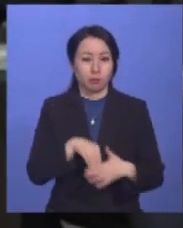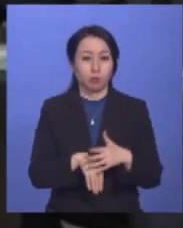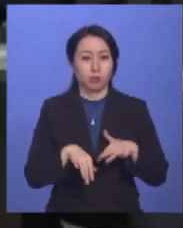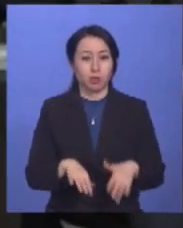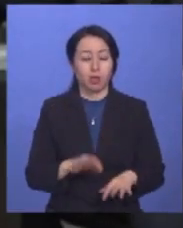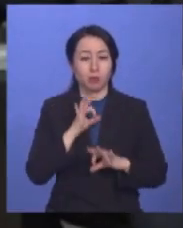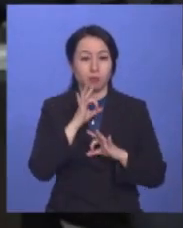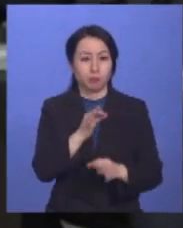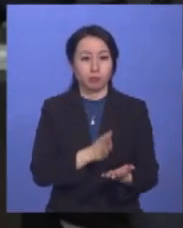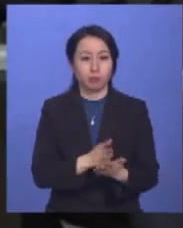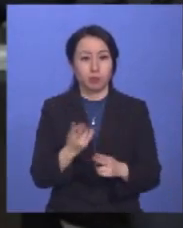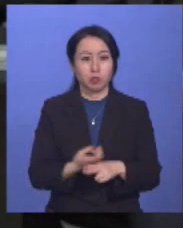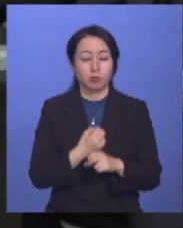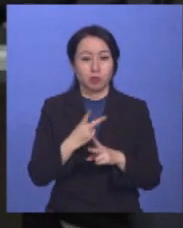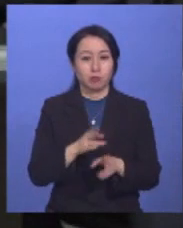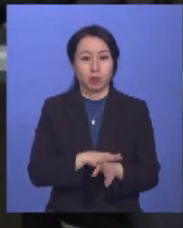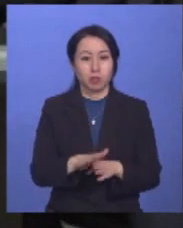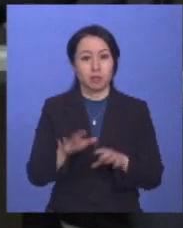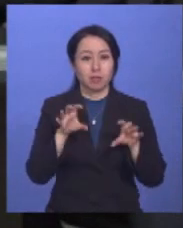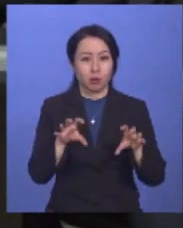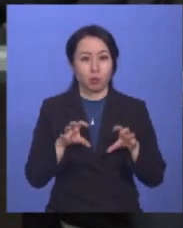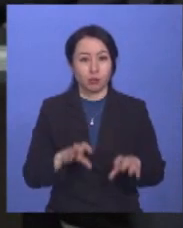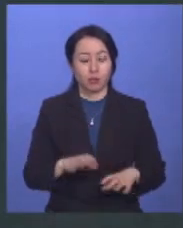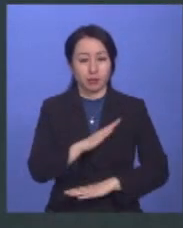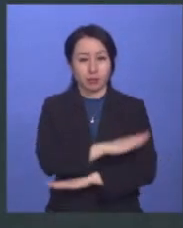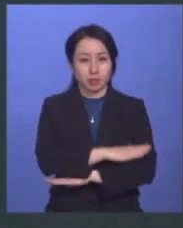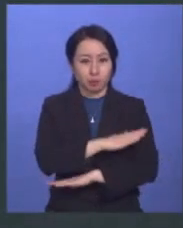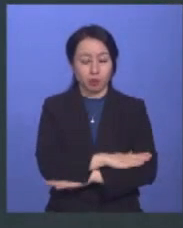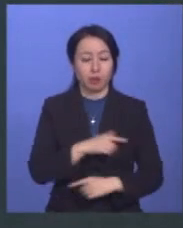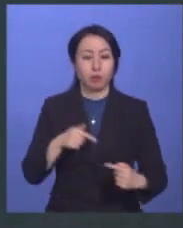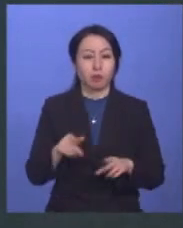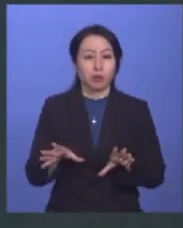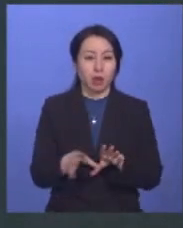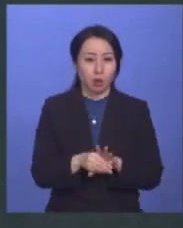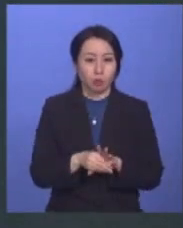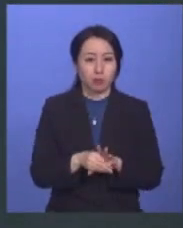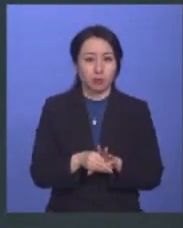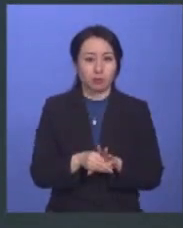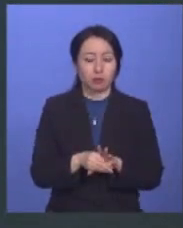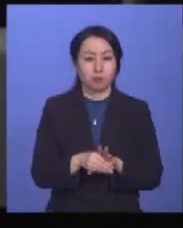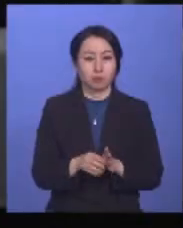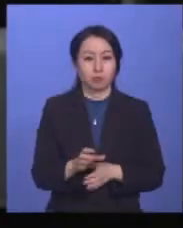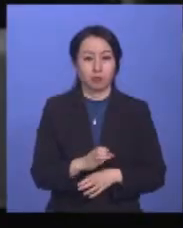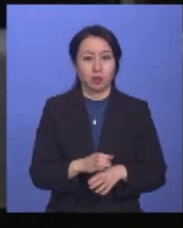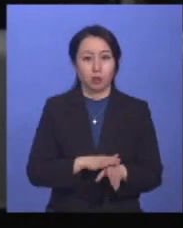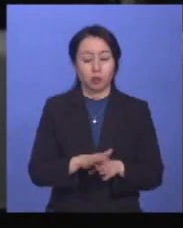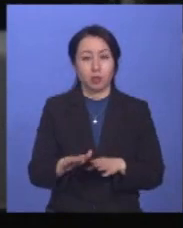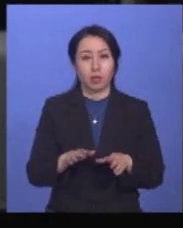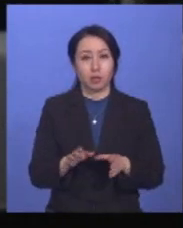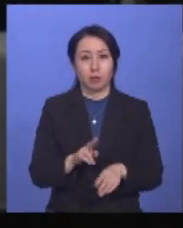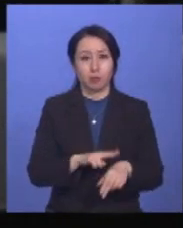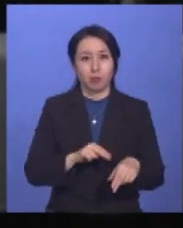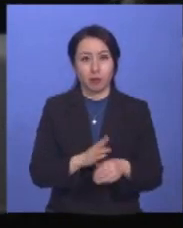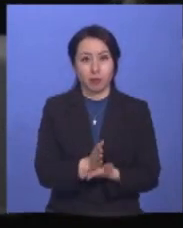объявлен курс на безусловное соблюдение законности и дисциплины, жесткое противодействие коррупции в собственных рядах, совершенствование кадровой политики